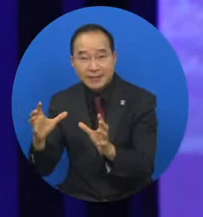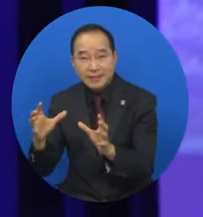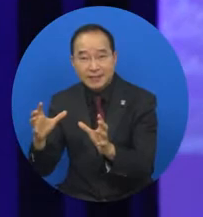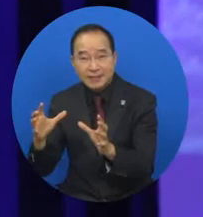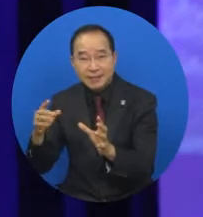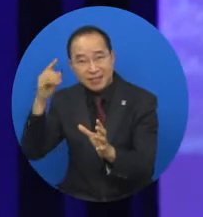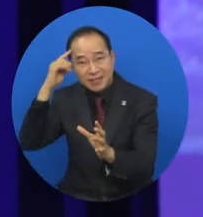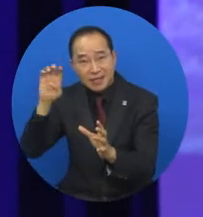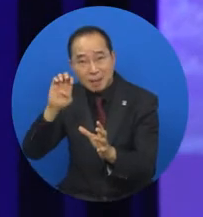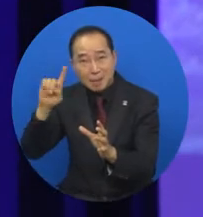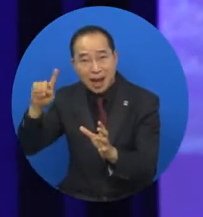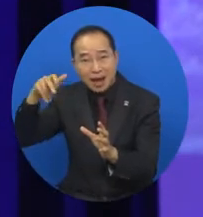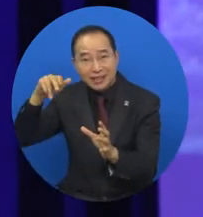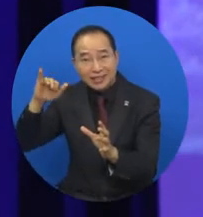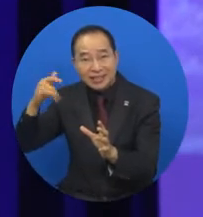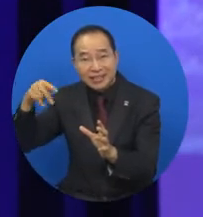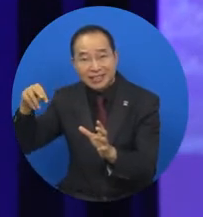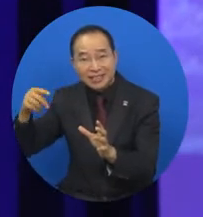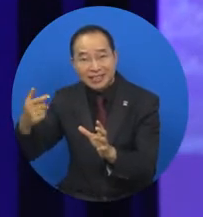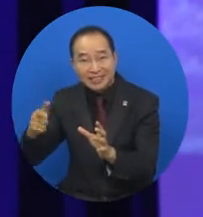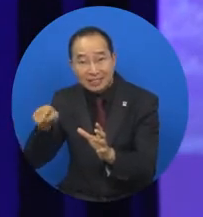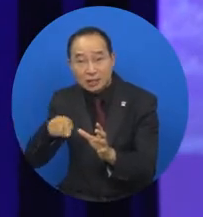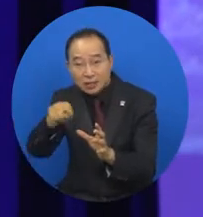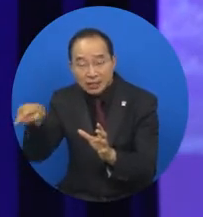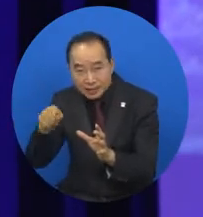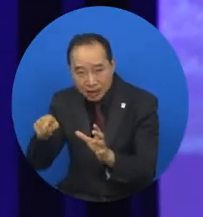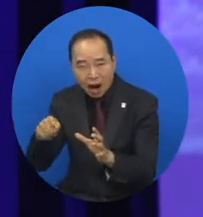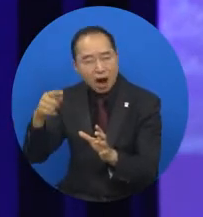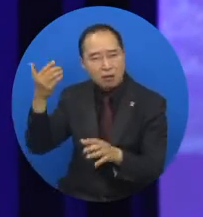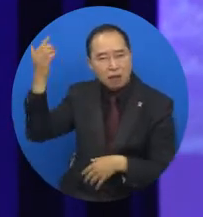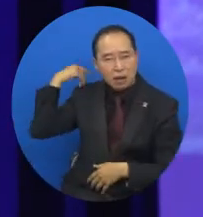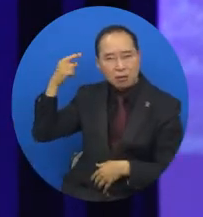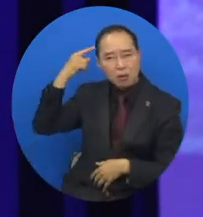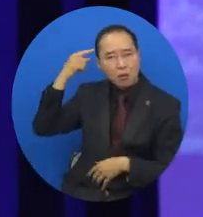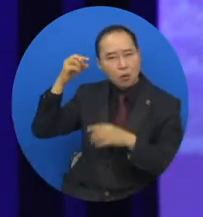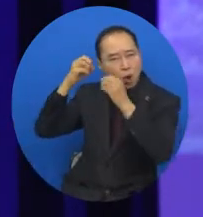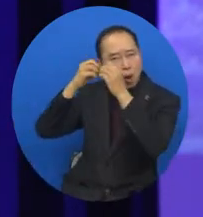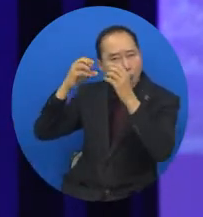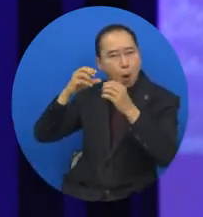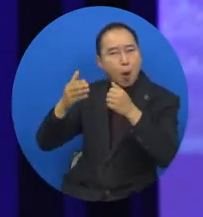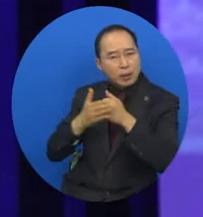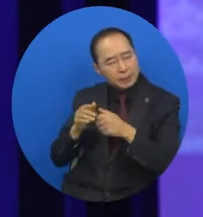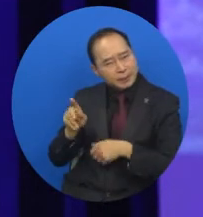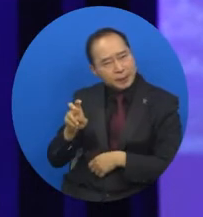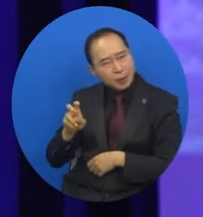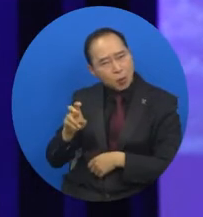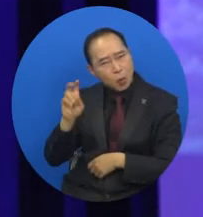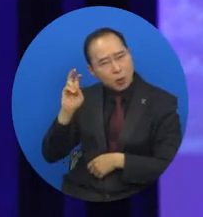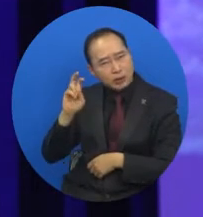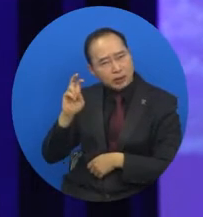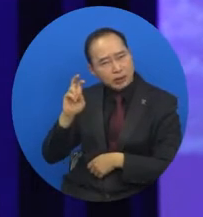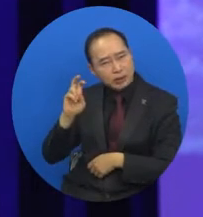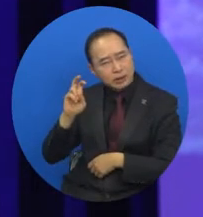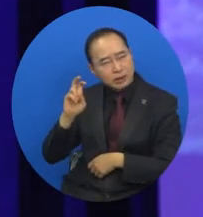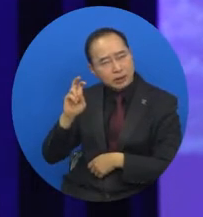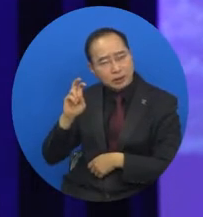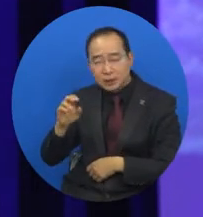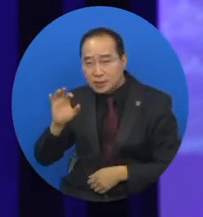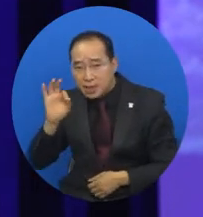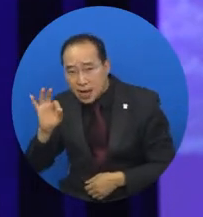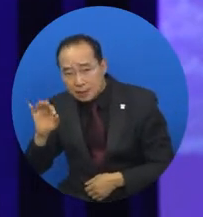파킨슨도 그 뇌졸중에 의해서 진행되는 증상으로 알고 있었기 때문에 혹시 연관성을 가지고 제가